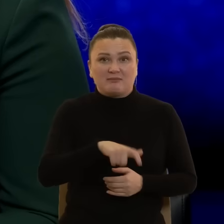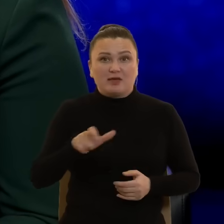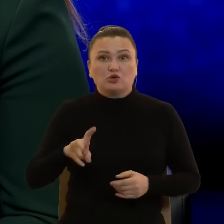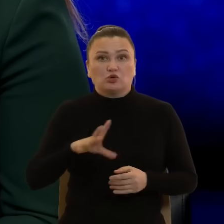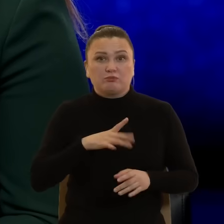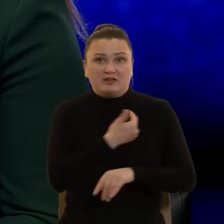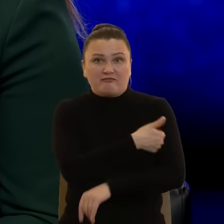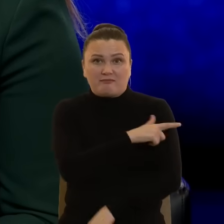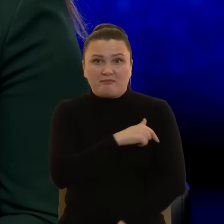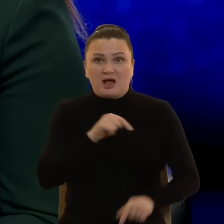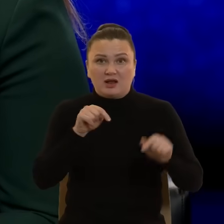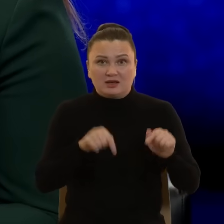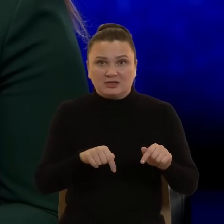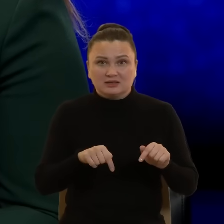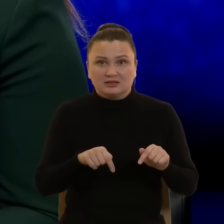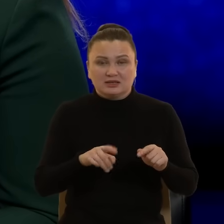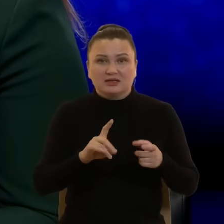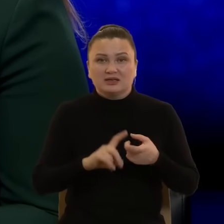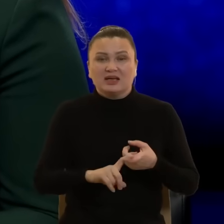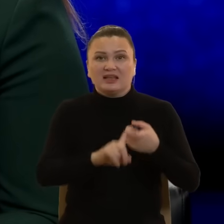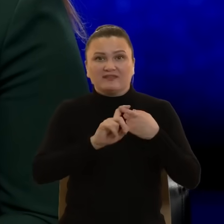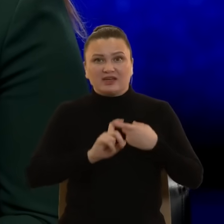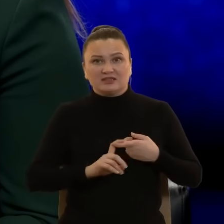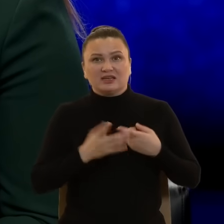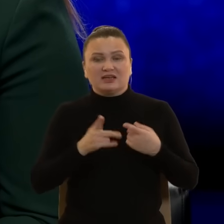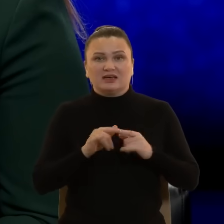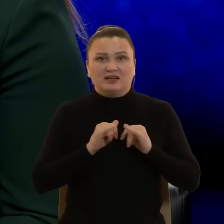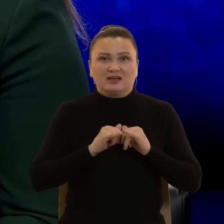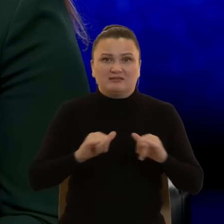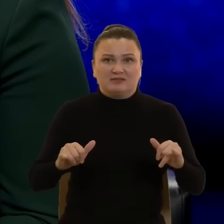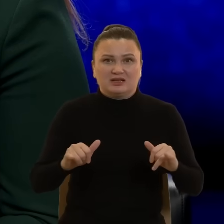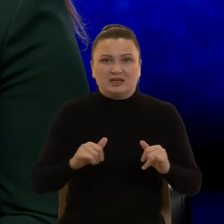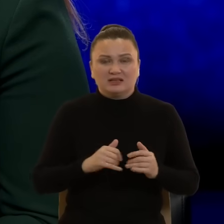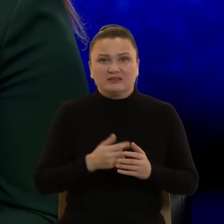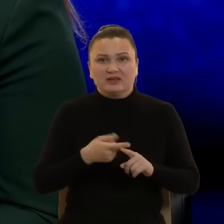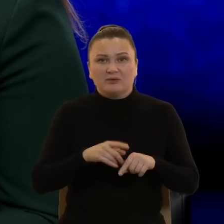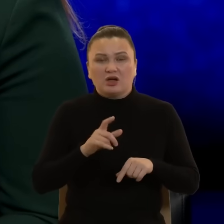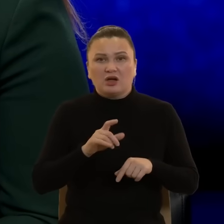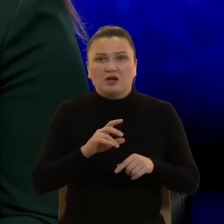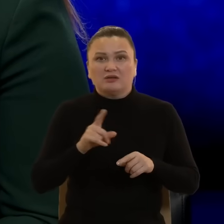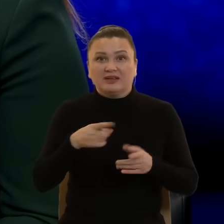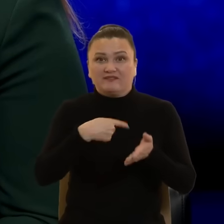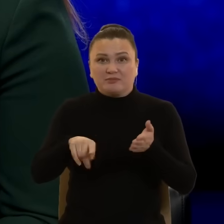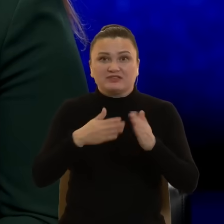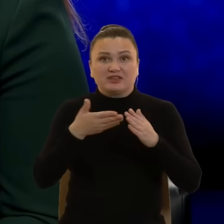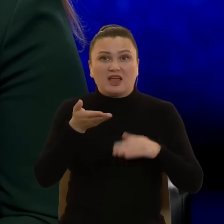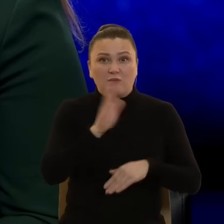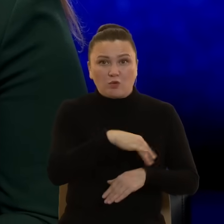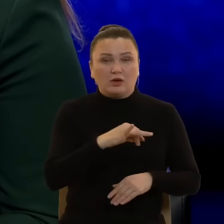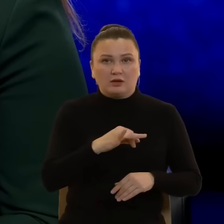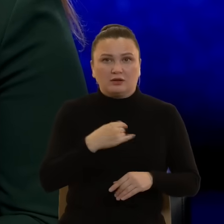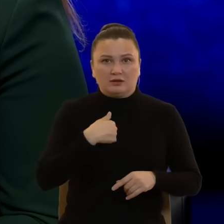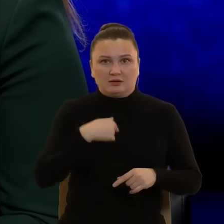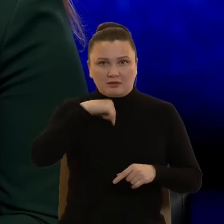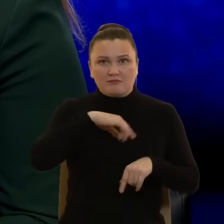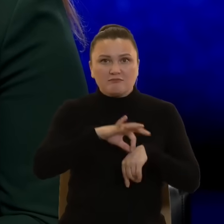находились в стационаре, инфицированные либо колонизированные этим микроорганизмом, выписываются домой, могут быть источником